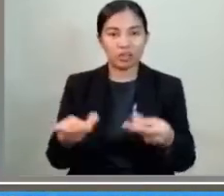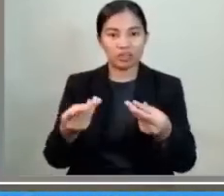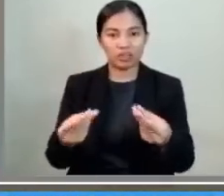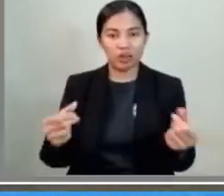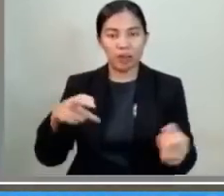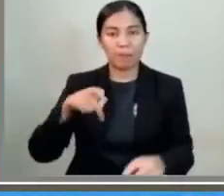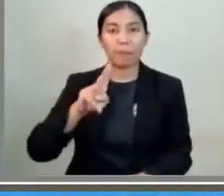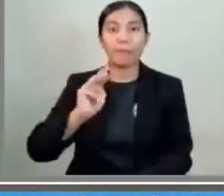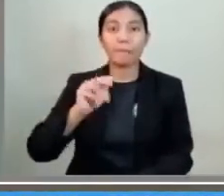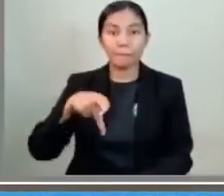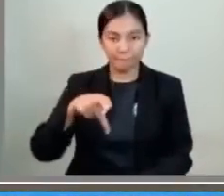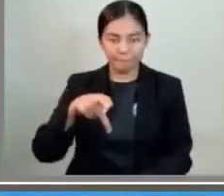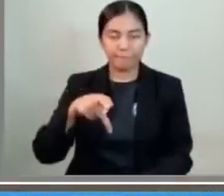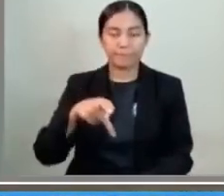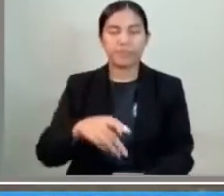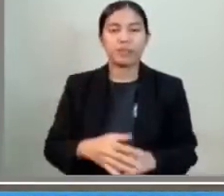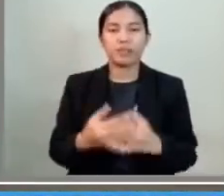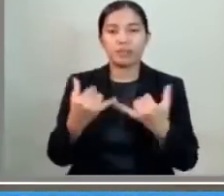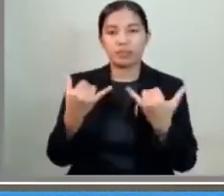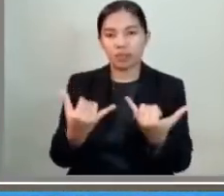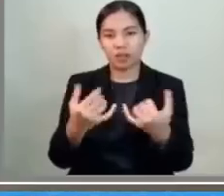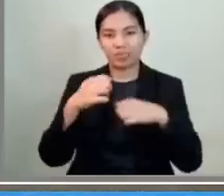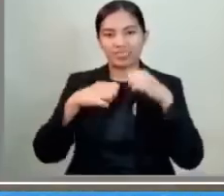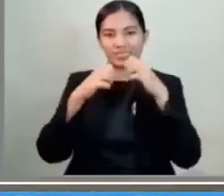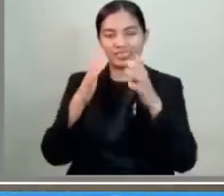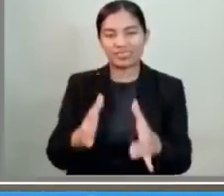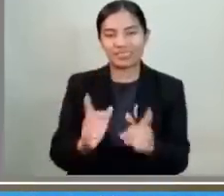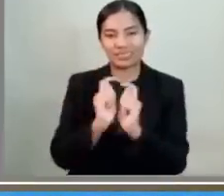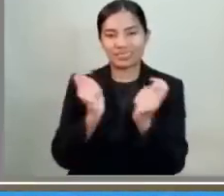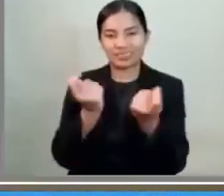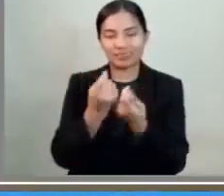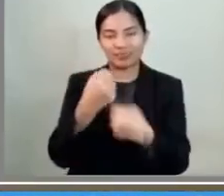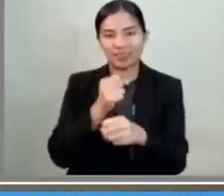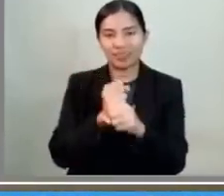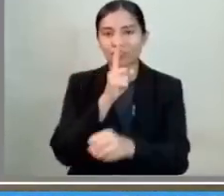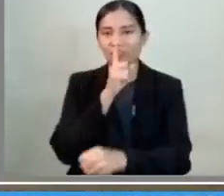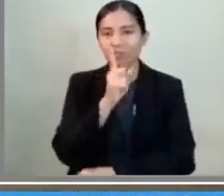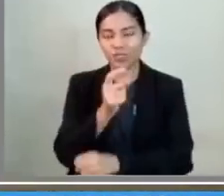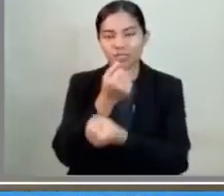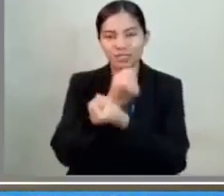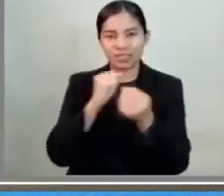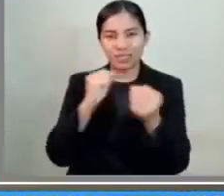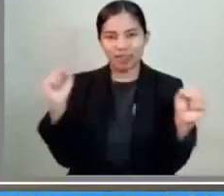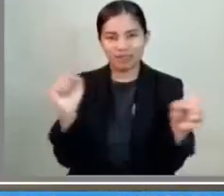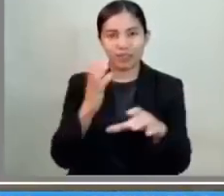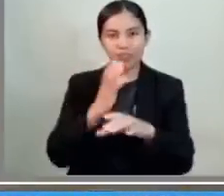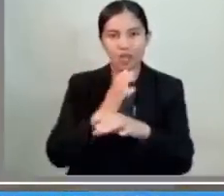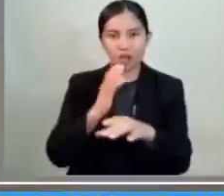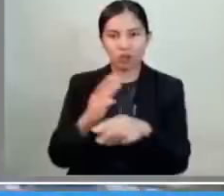traffic and engineering teams ang sitwasyon para matiyak na ligtas sa mga bibiyaheng motorista.